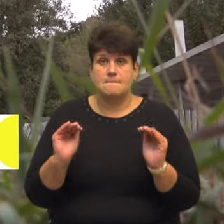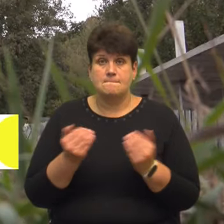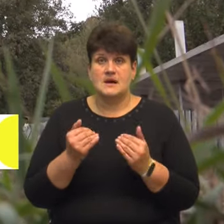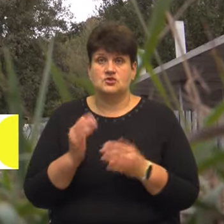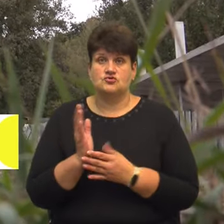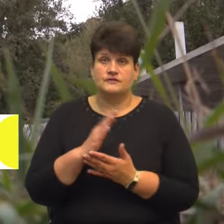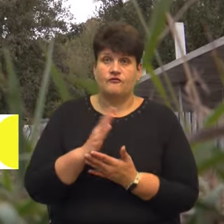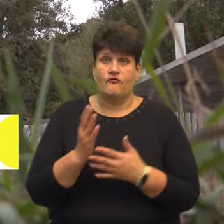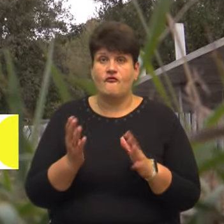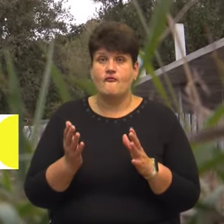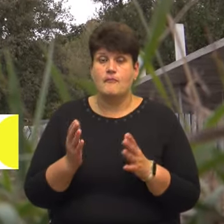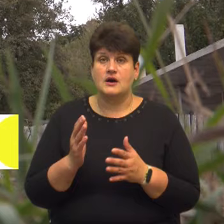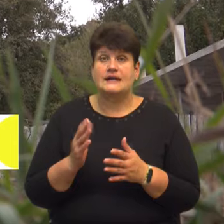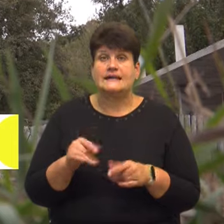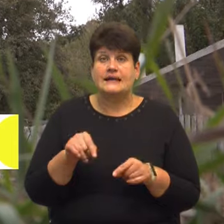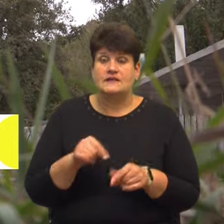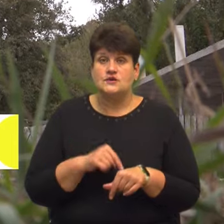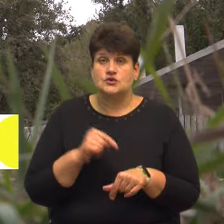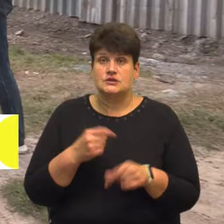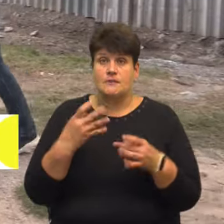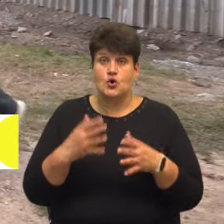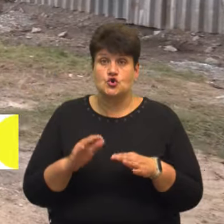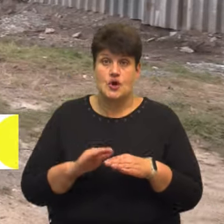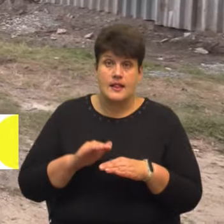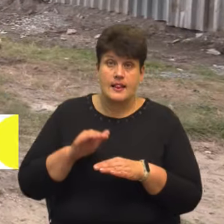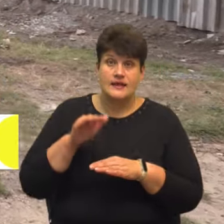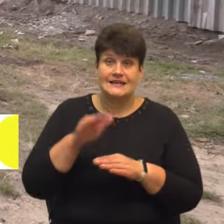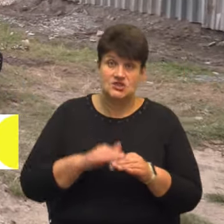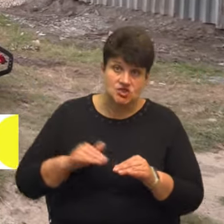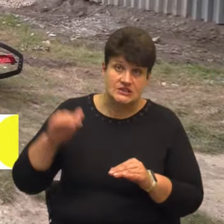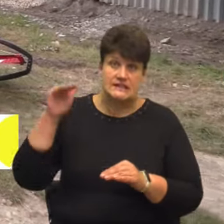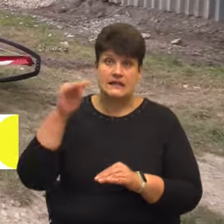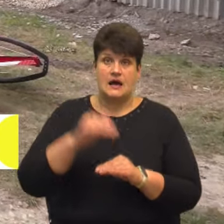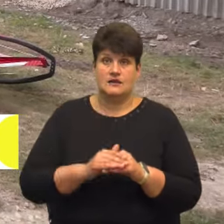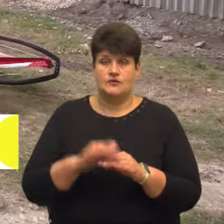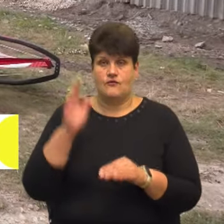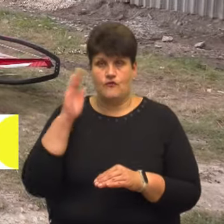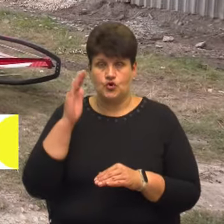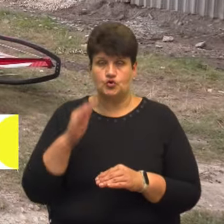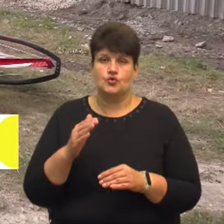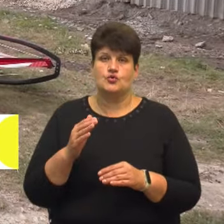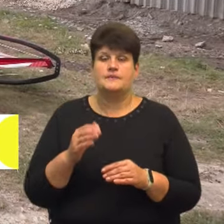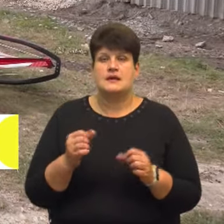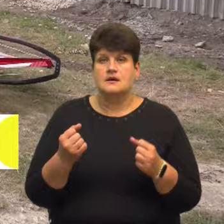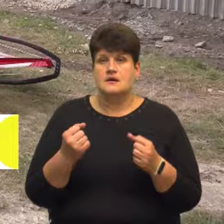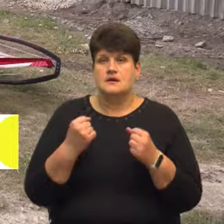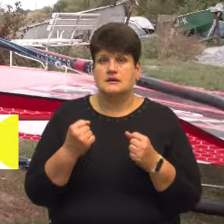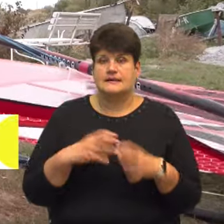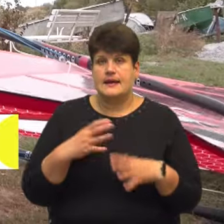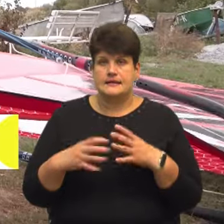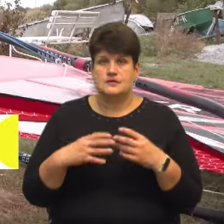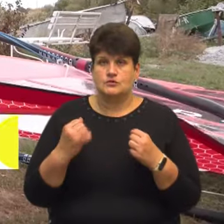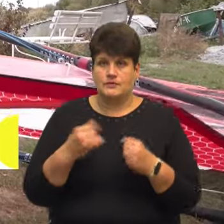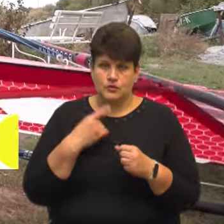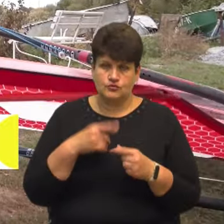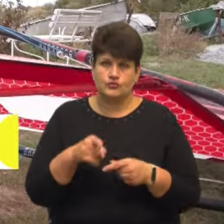іноді таке відчуття взагалі що ти просто летиш над водою тренер спортсмена Олексій нежигородов каже Тімур здобував нагороди на дитячих